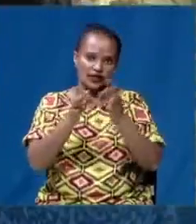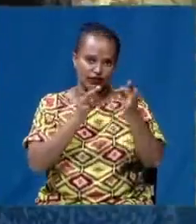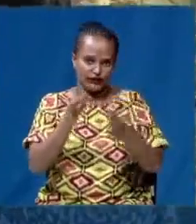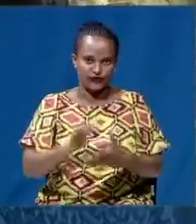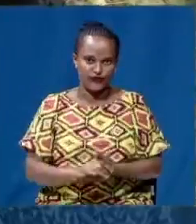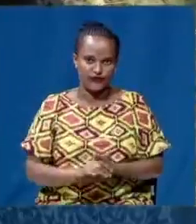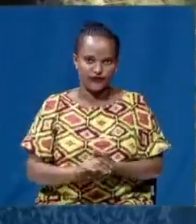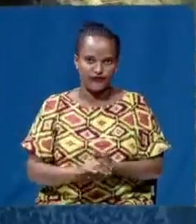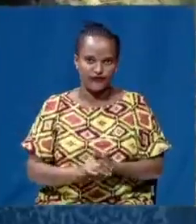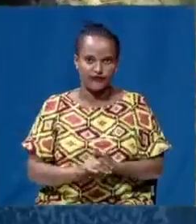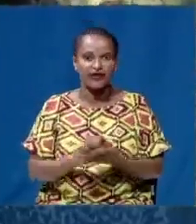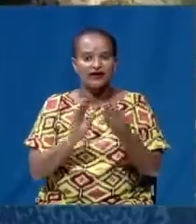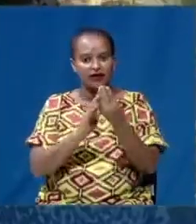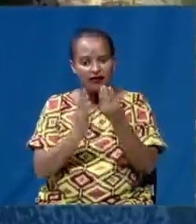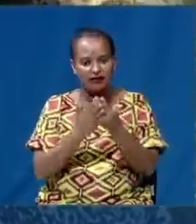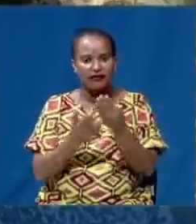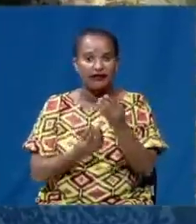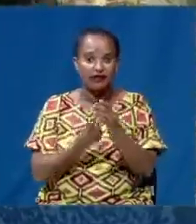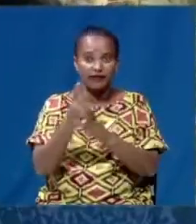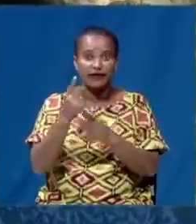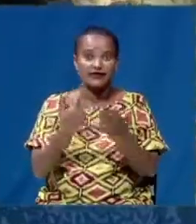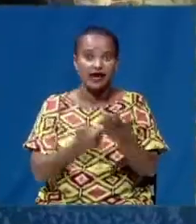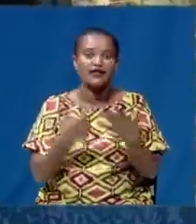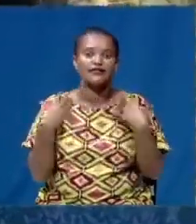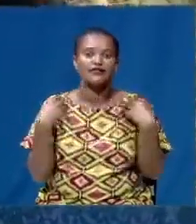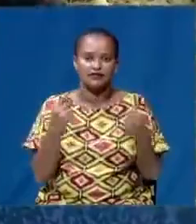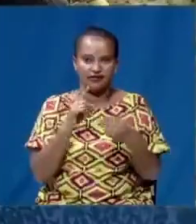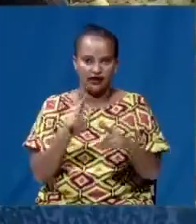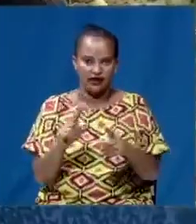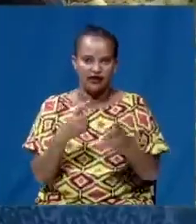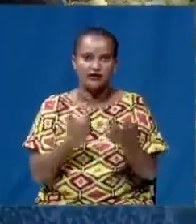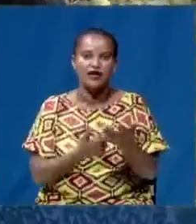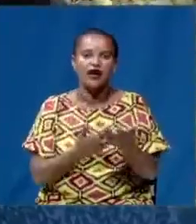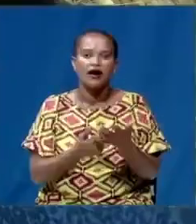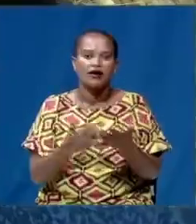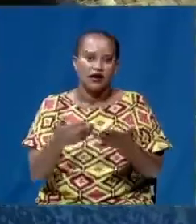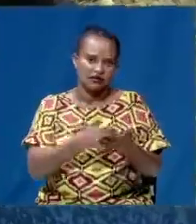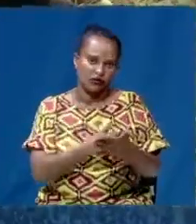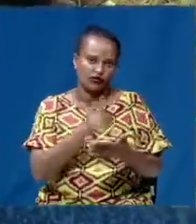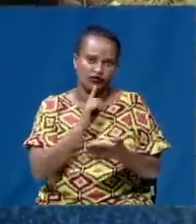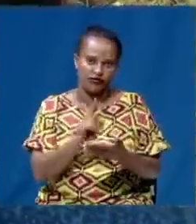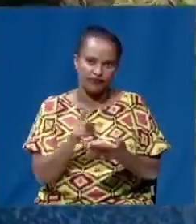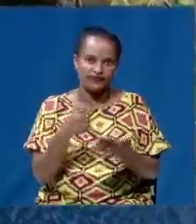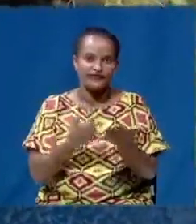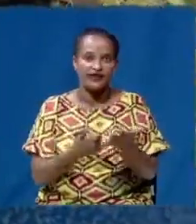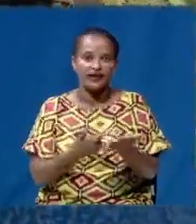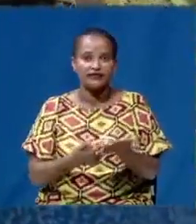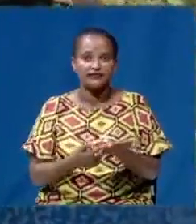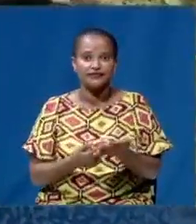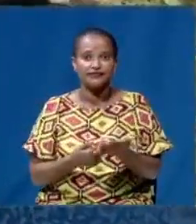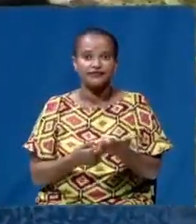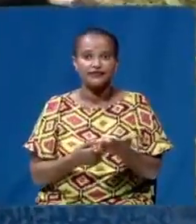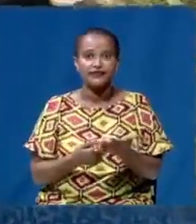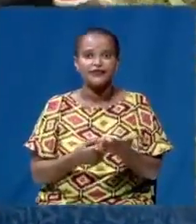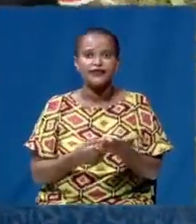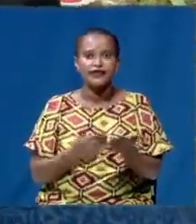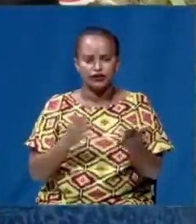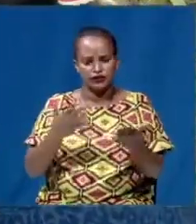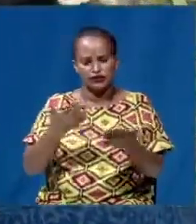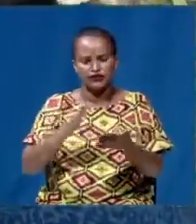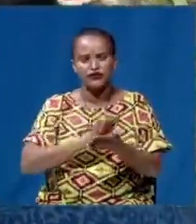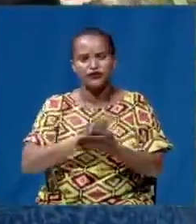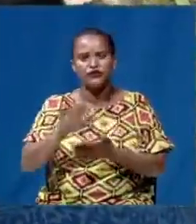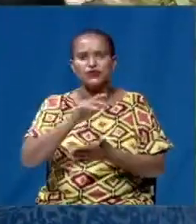ዝገለፁልና። ተንከባኺብና ንተዕቢና እዚኣ እዚኣ ጥዕና እያ፣ እዚኣ እቶት እያ፣ እዚኣ ንጹህ ኣየር እያ።